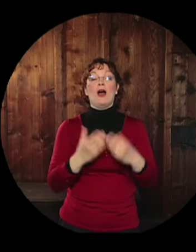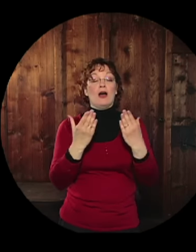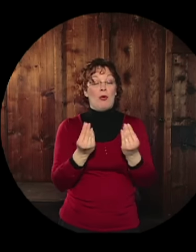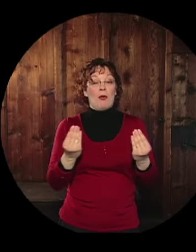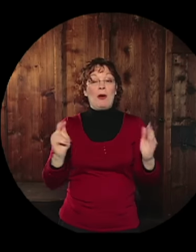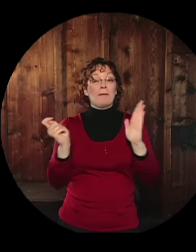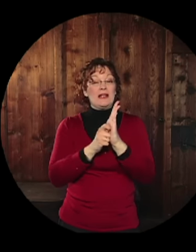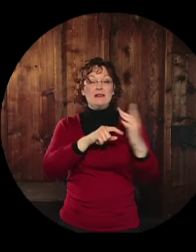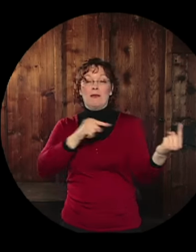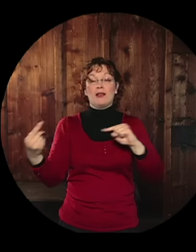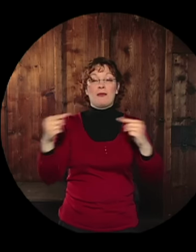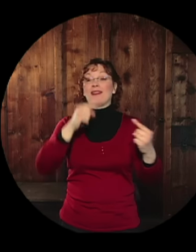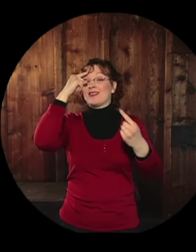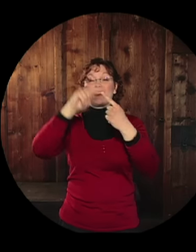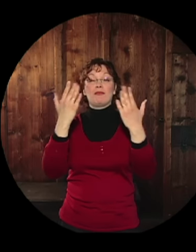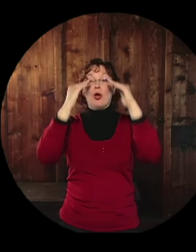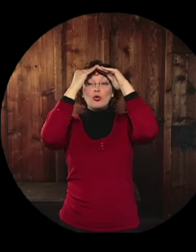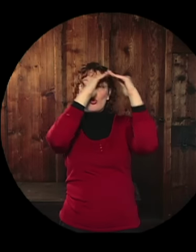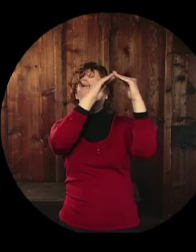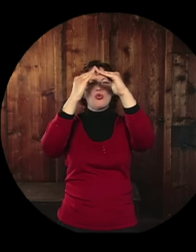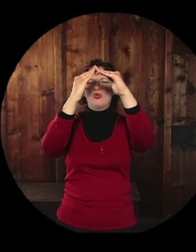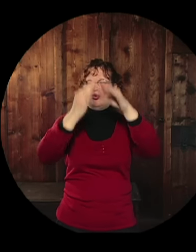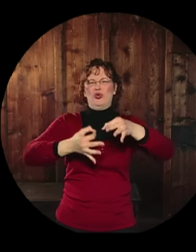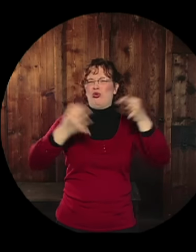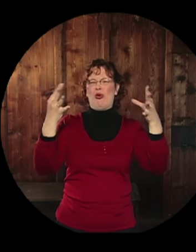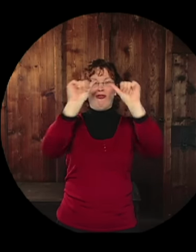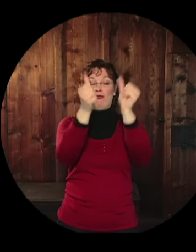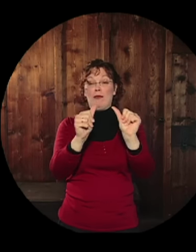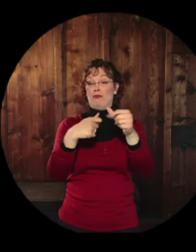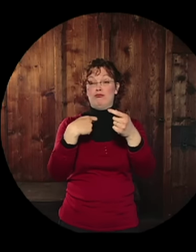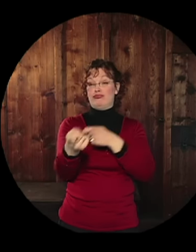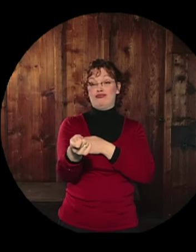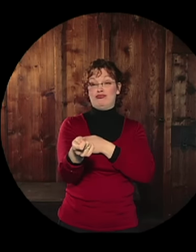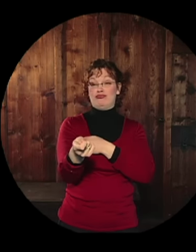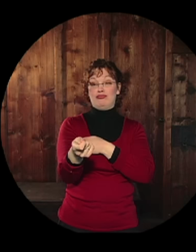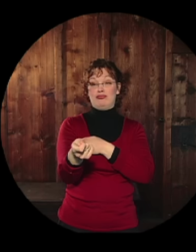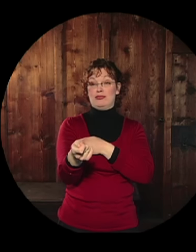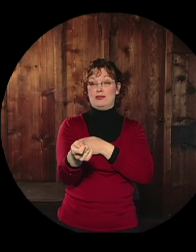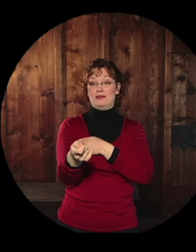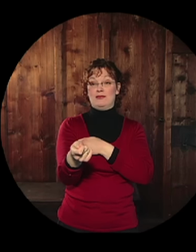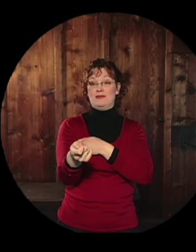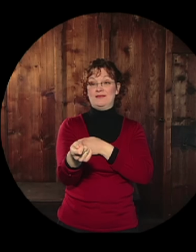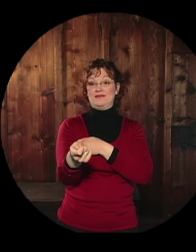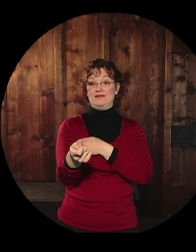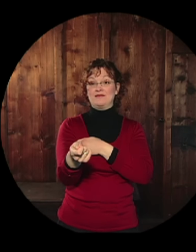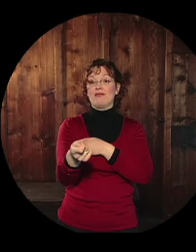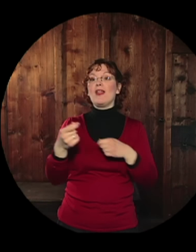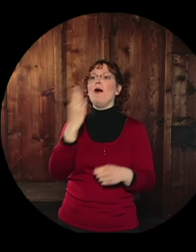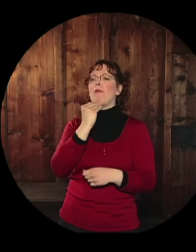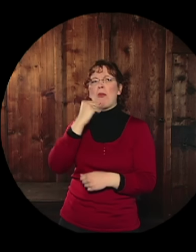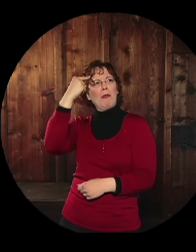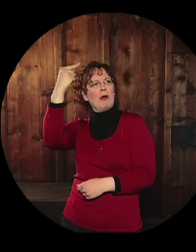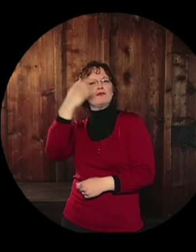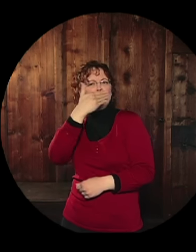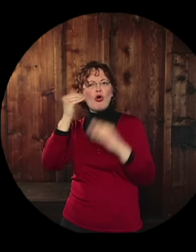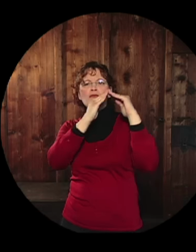De nombreuses polémiques se sont élevées en même temps que les murs. Une d'entre elles porte sur le nombre et la forme des toitures. On peut